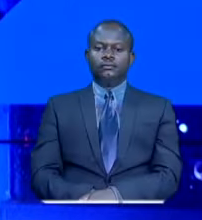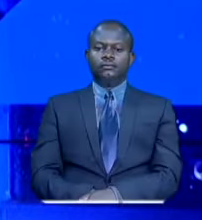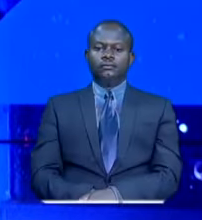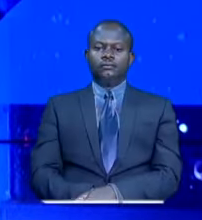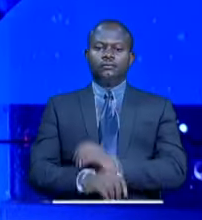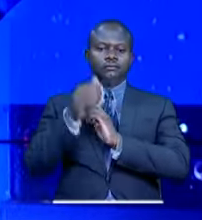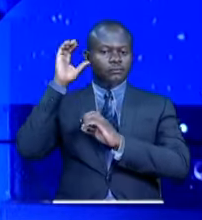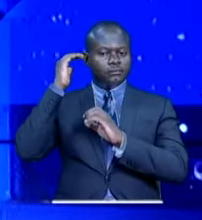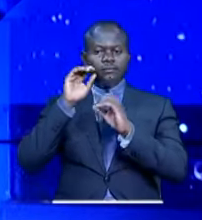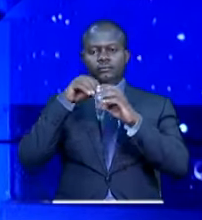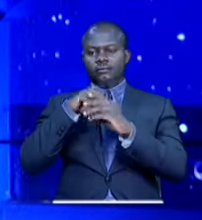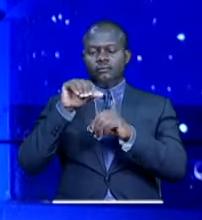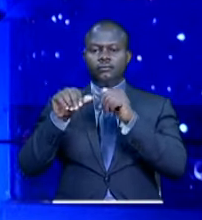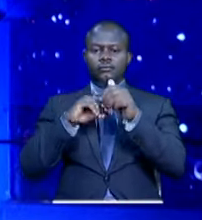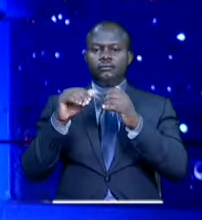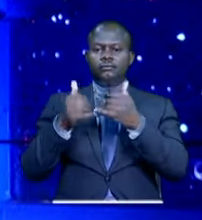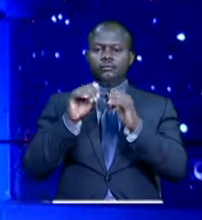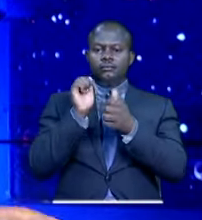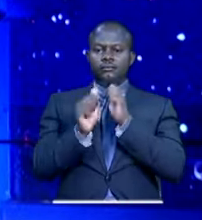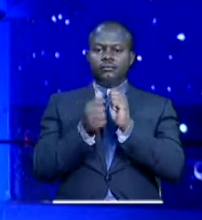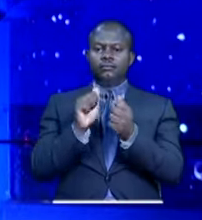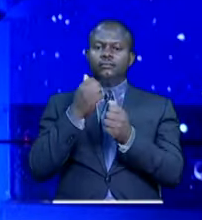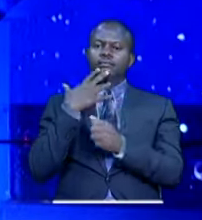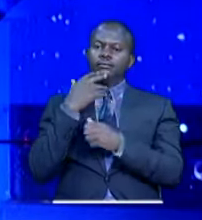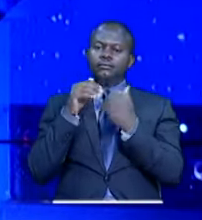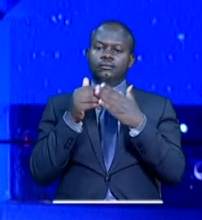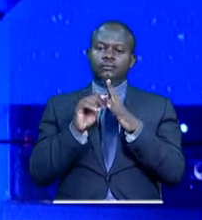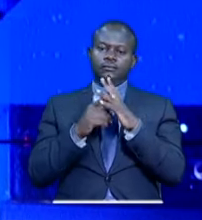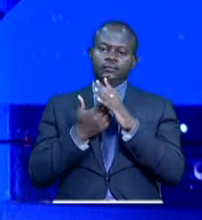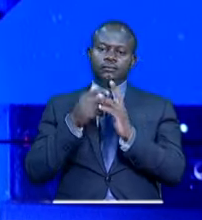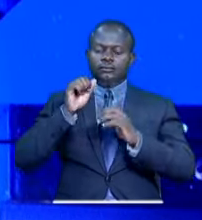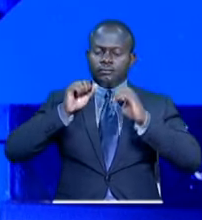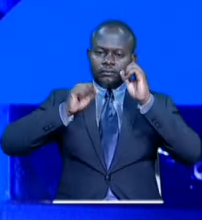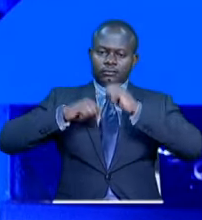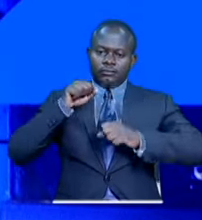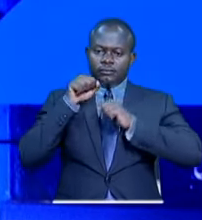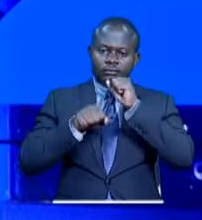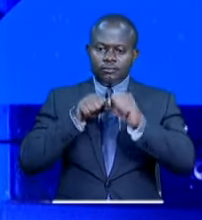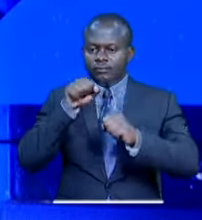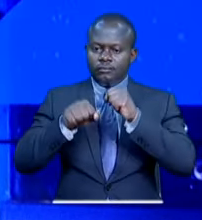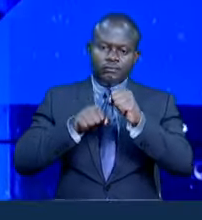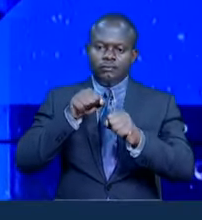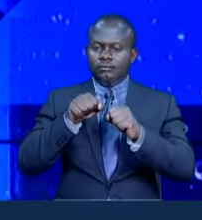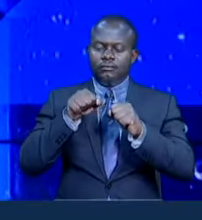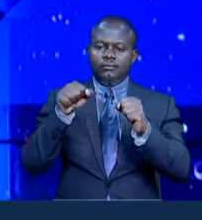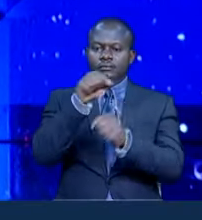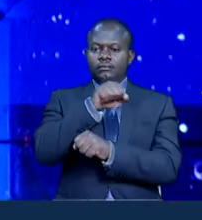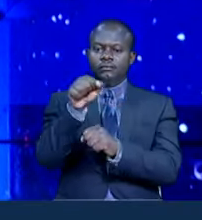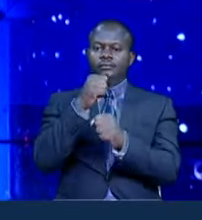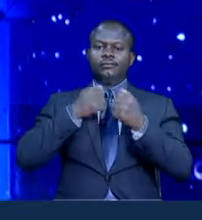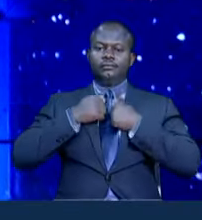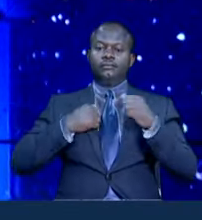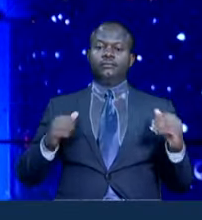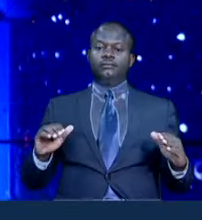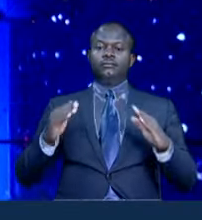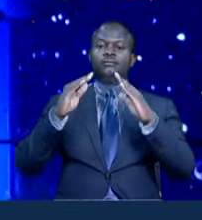Muyandi makuru reka tujye mu makuru ari kuvugwa muri sport. Kuri wa gatanu hatangiye isiganwa ry'amamodoka ryiswe Rwanda